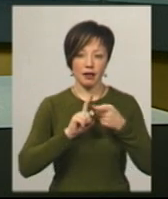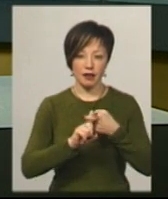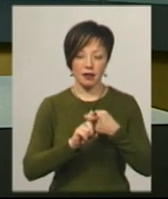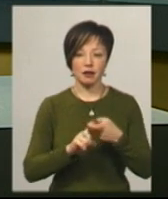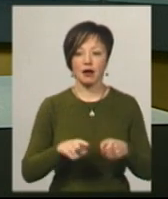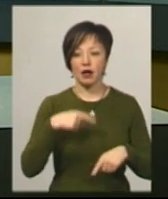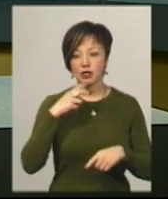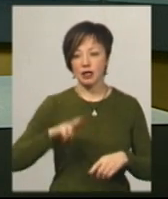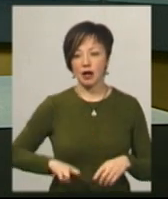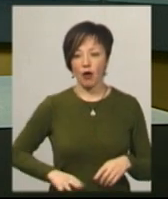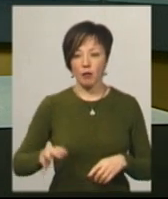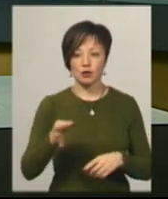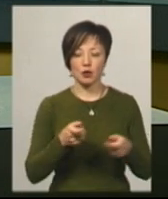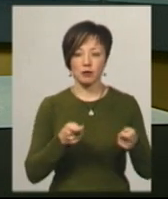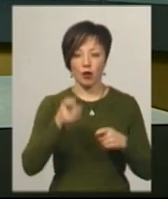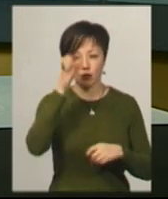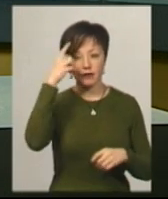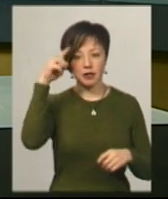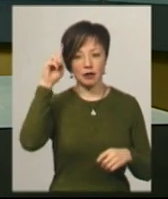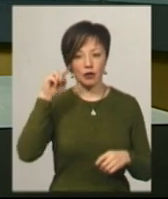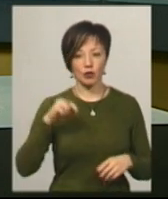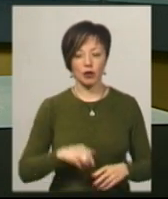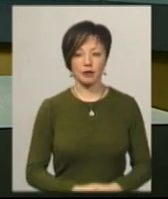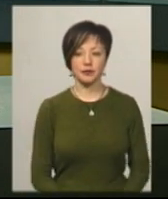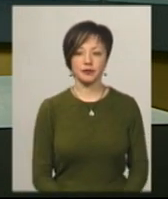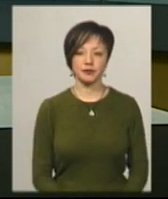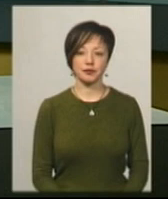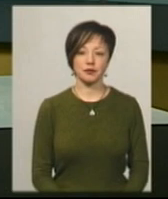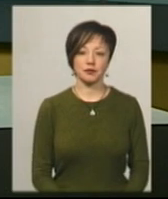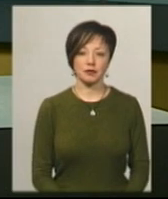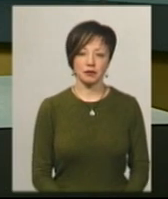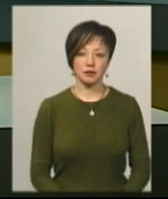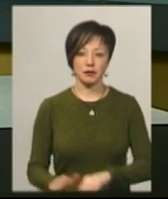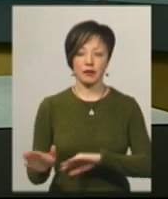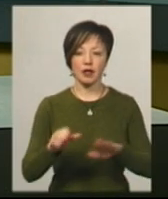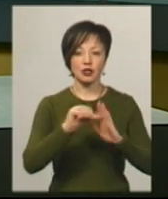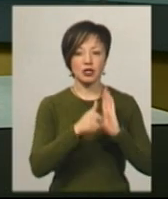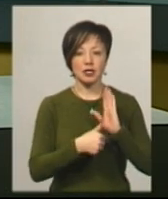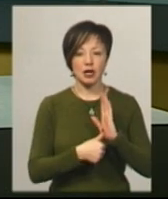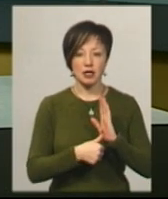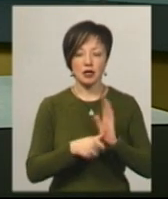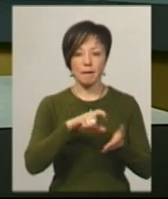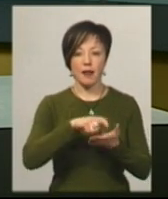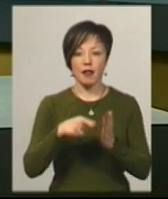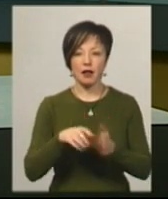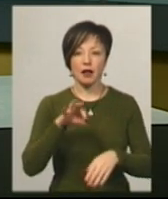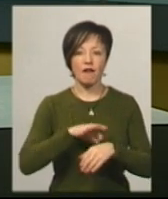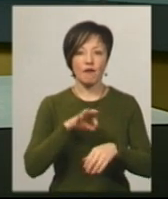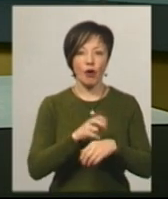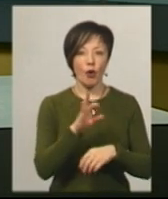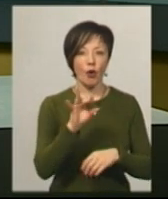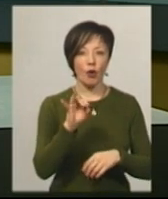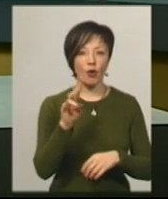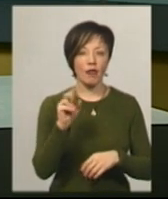директор Хмельницького обласного департаменту освіти і науки Олег Фасоля. 16 палат для хворих на коронавірус є